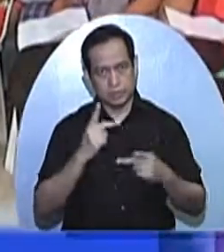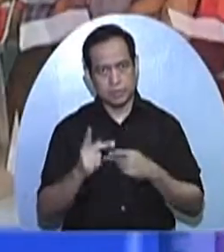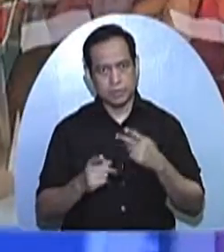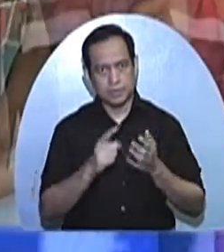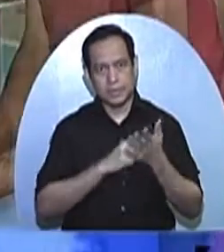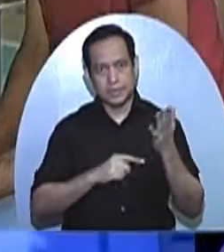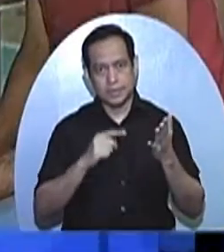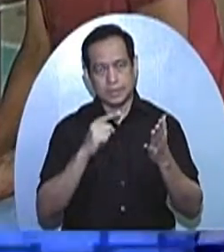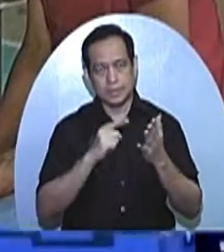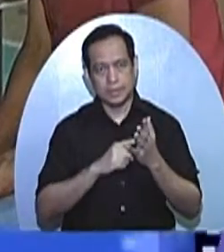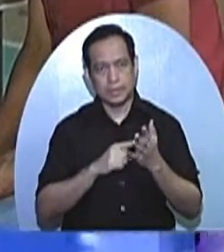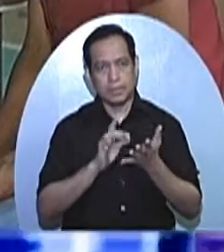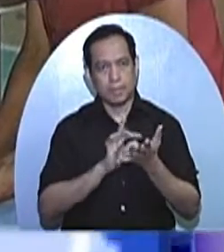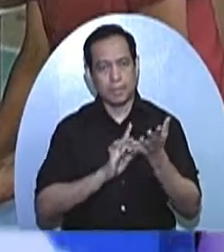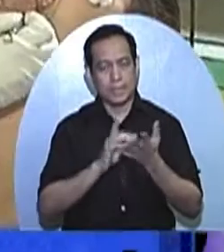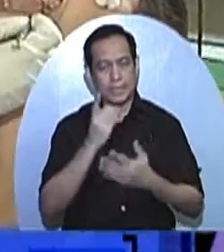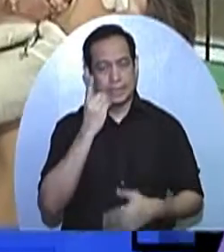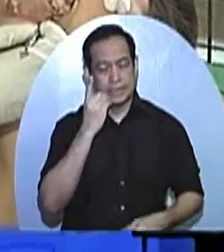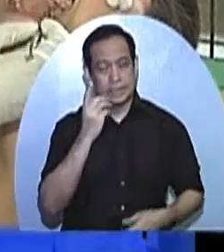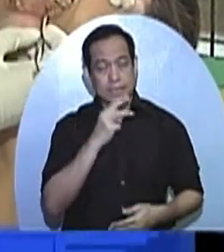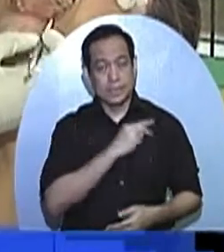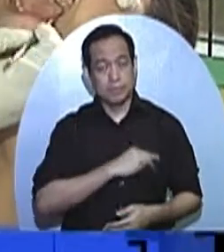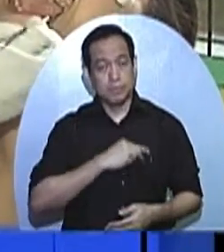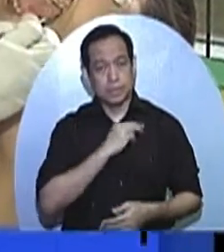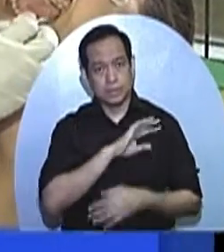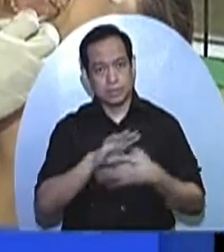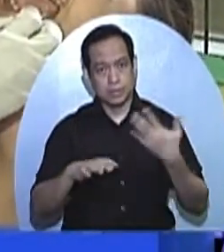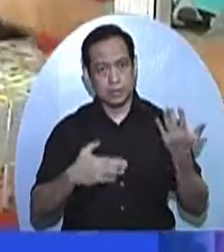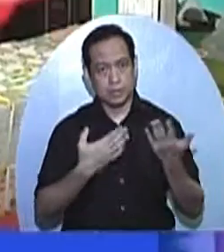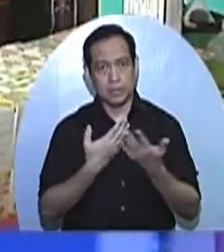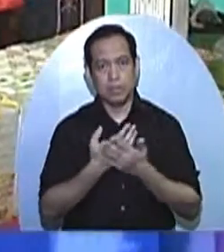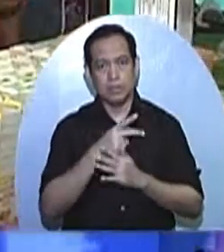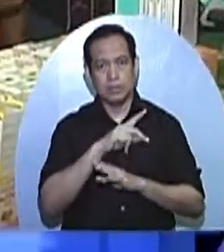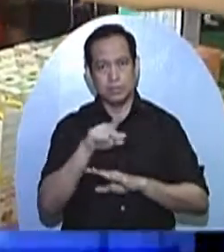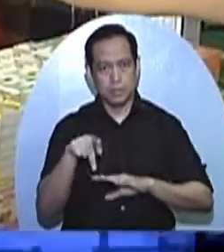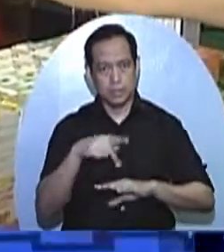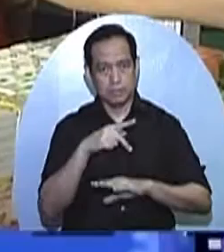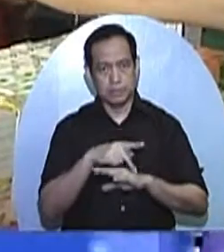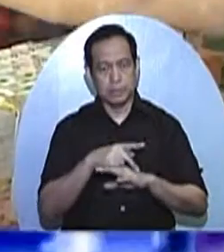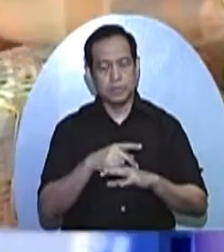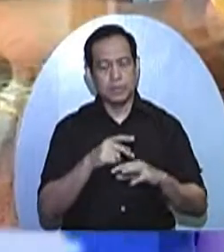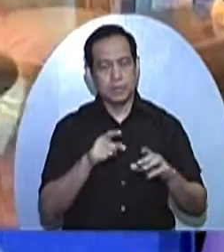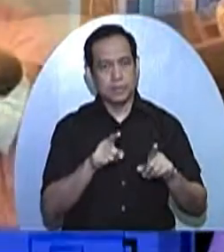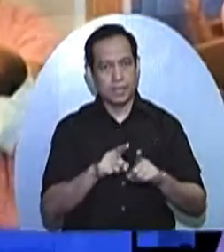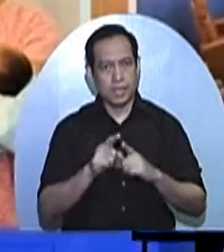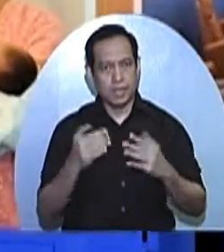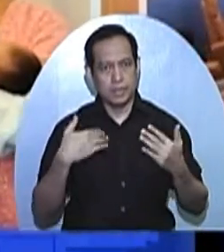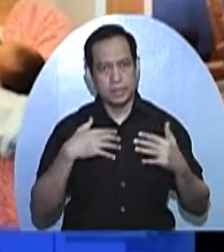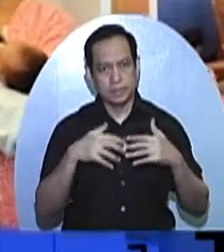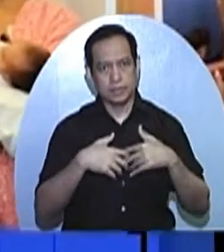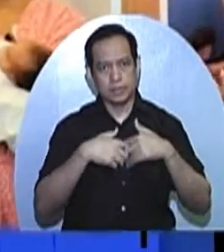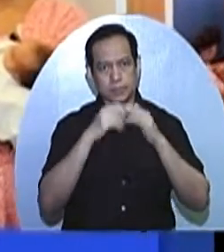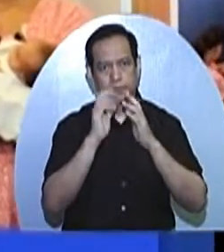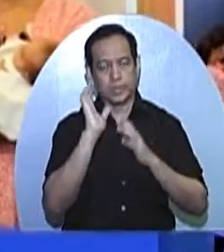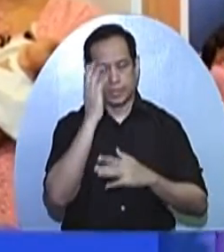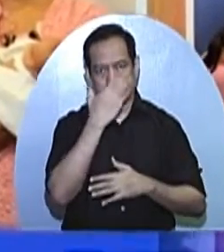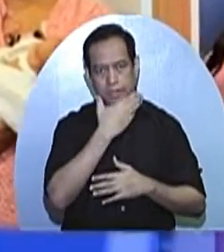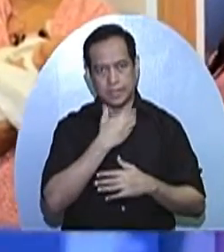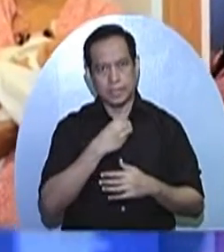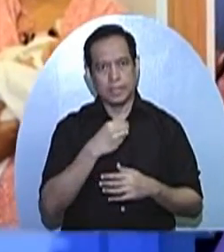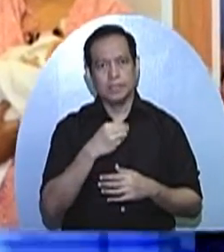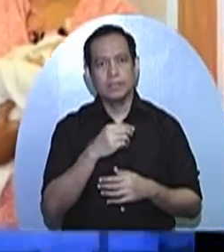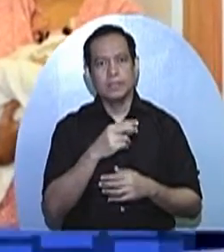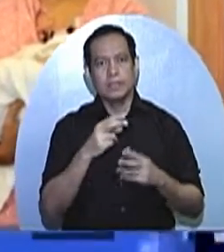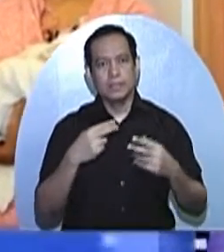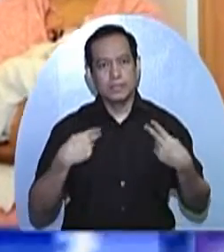kapwa. Ito'y medical and dental mission sa buong Pilipinas. Nariyan din ang pagtatayo at